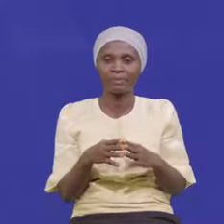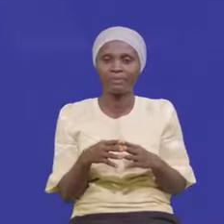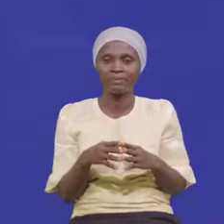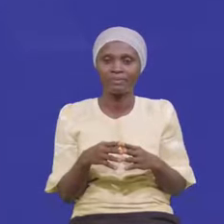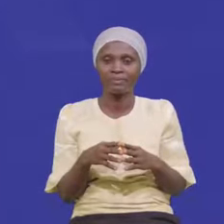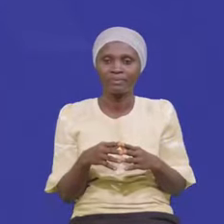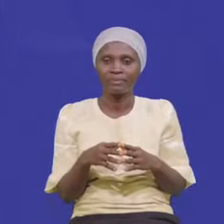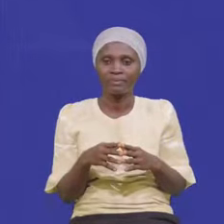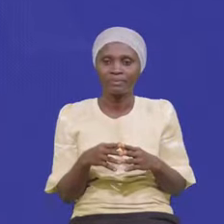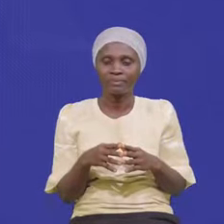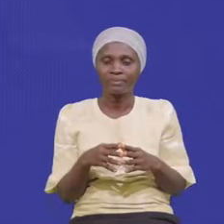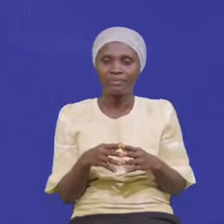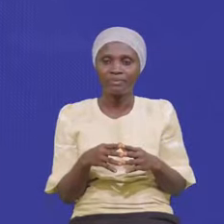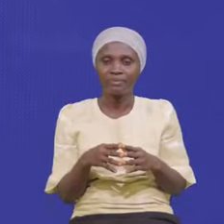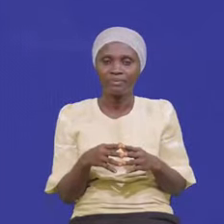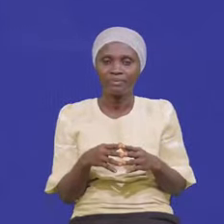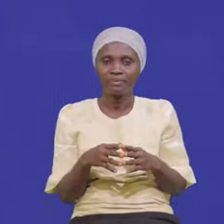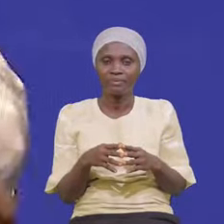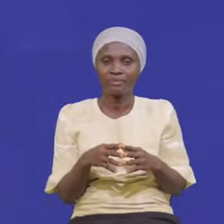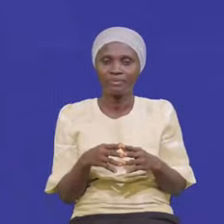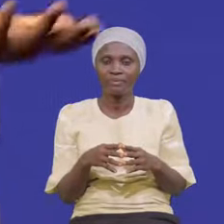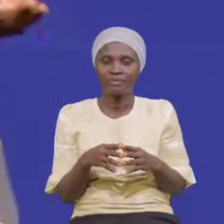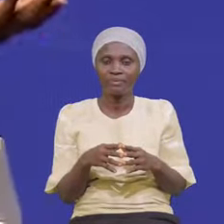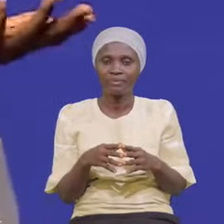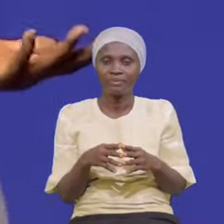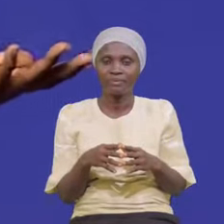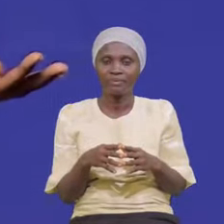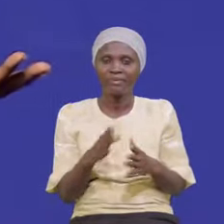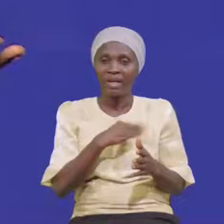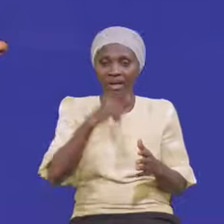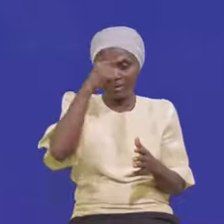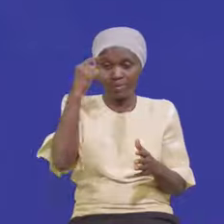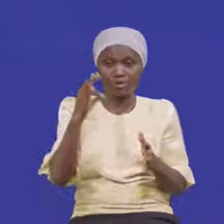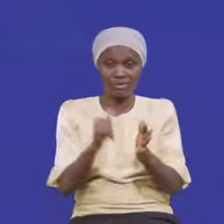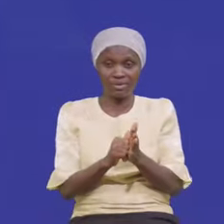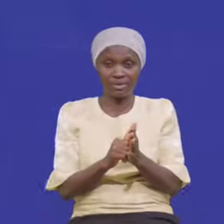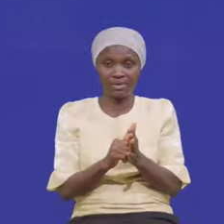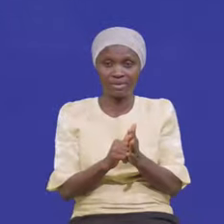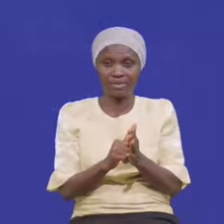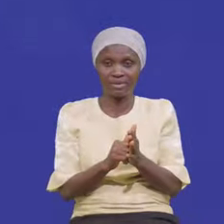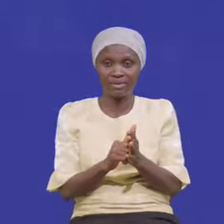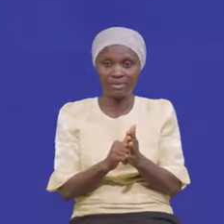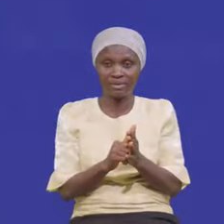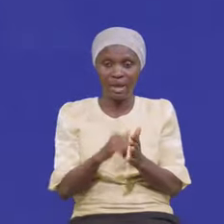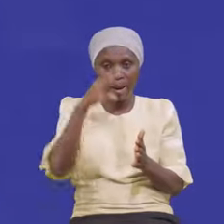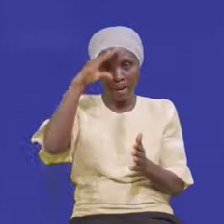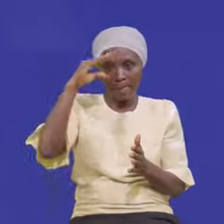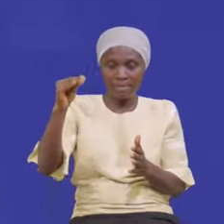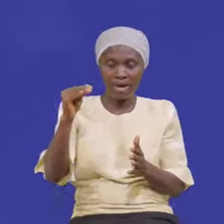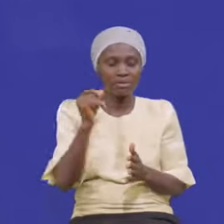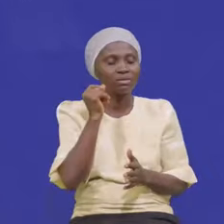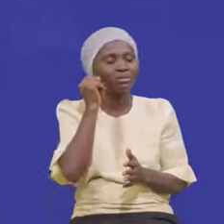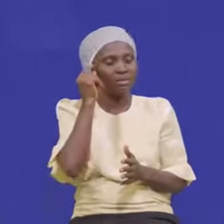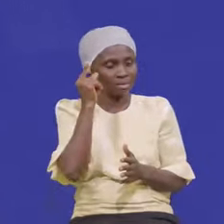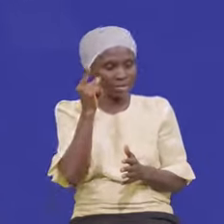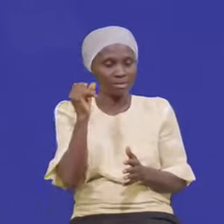కుమారుడిగా మనిషి కుమారుడిగా ఒకే సమయంలో ఉండి అలాగున చేయగలగాలి, and because of that, అందును బట్టి, man